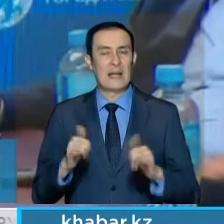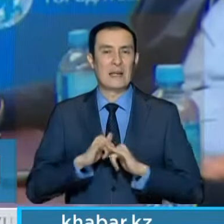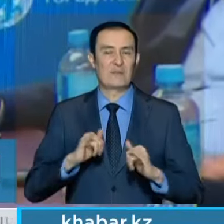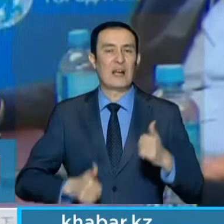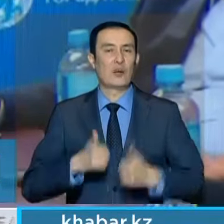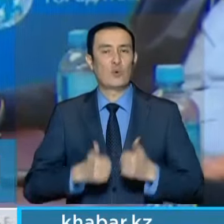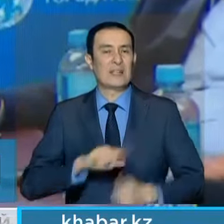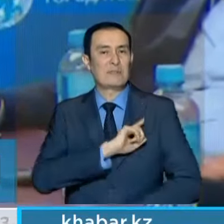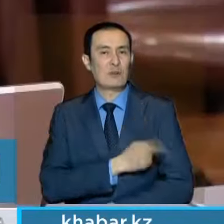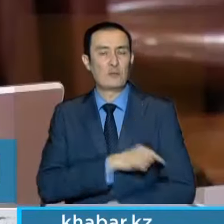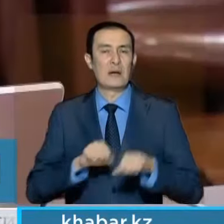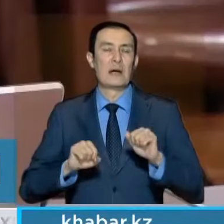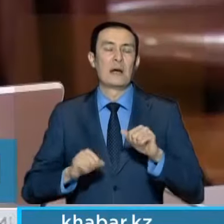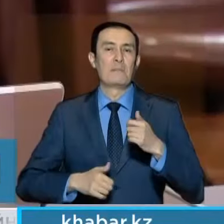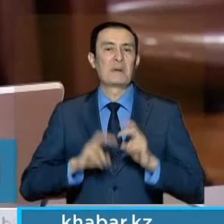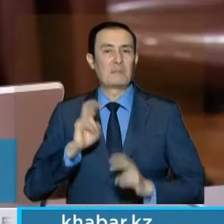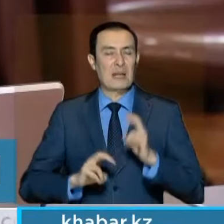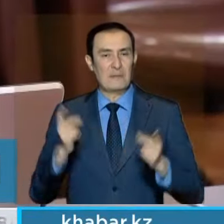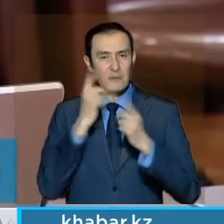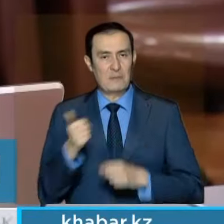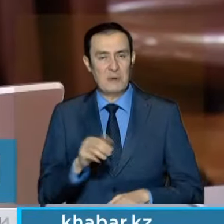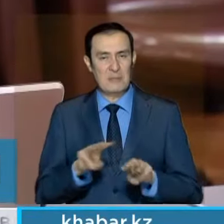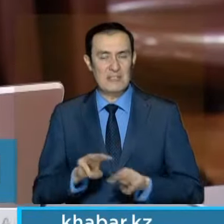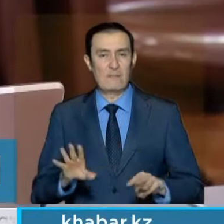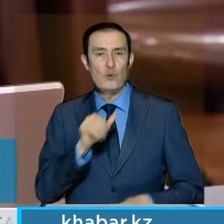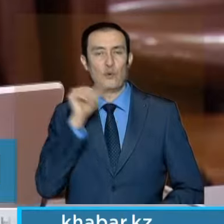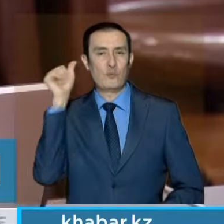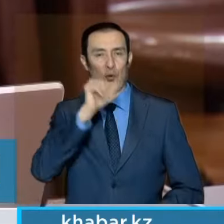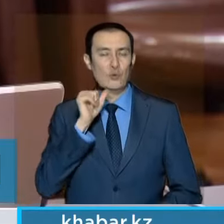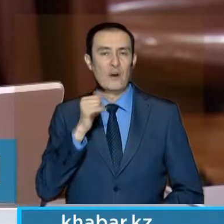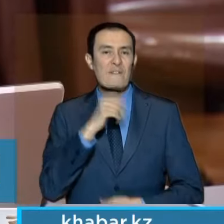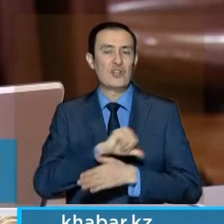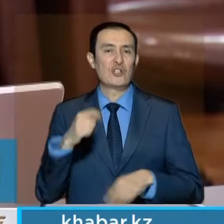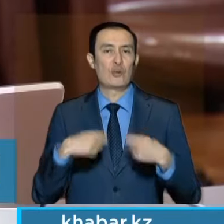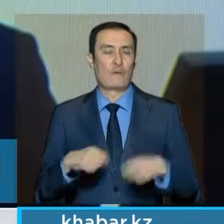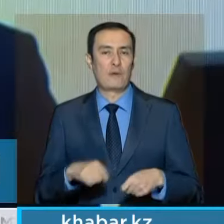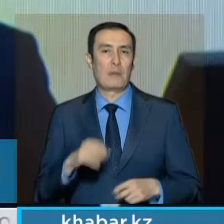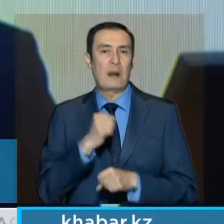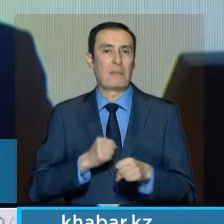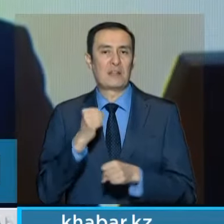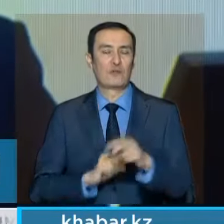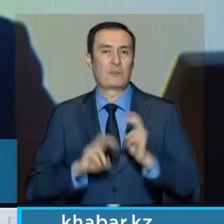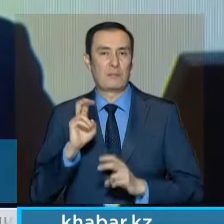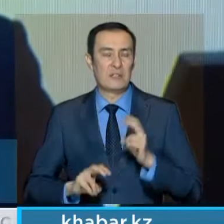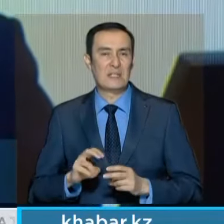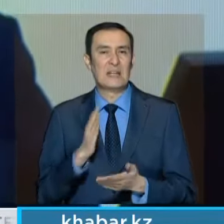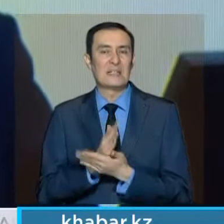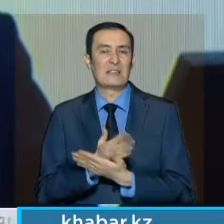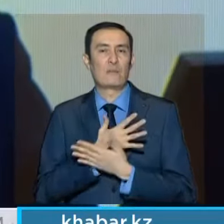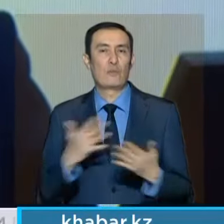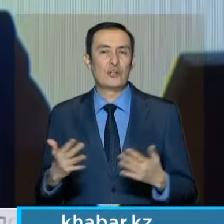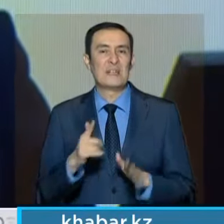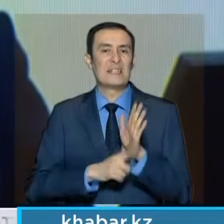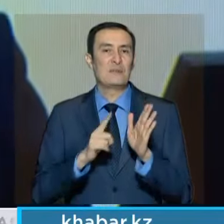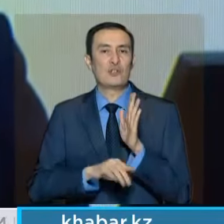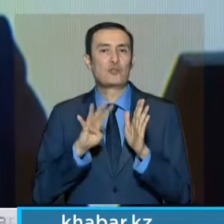конкурентоспособных предприятий отмечает Премьер к слову по итогам прошлого года внешнеторговый оборот обрабатывающей промышленности составил более